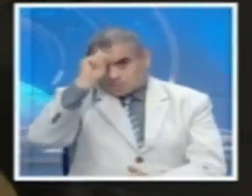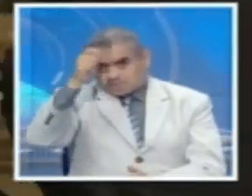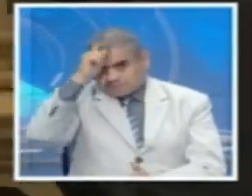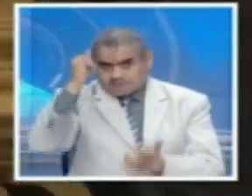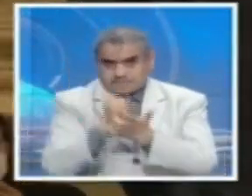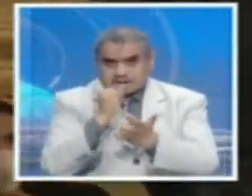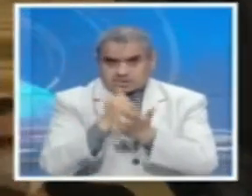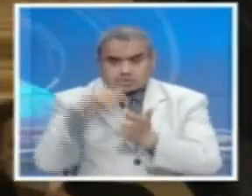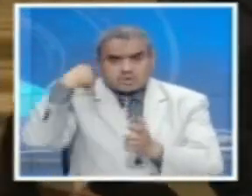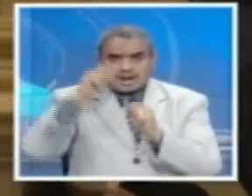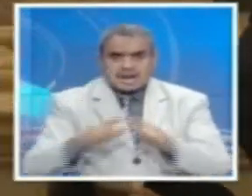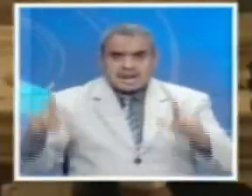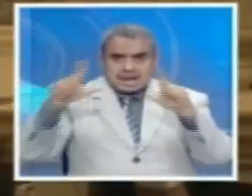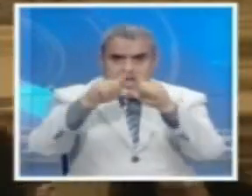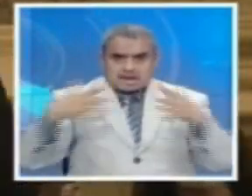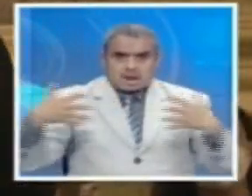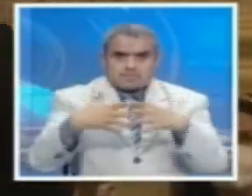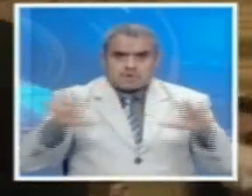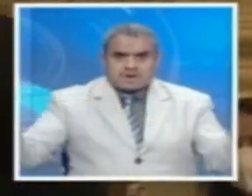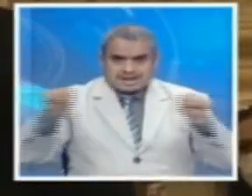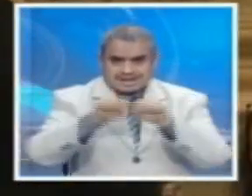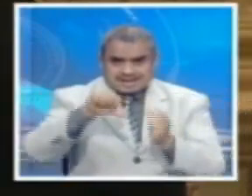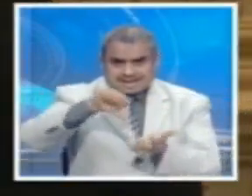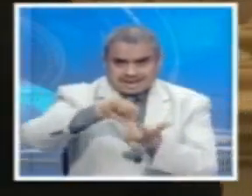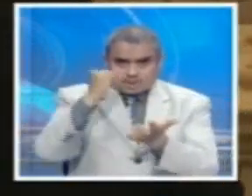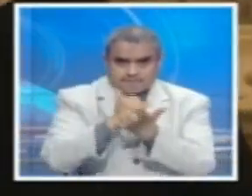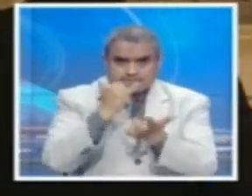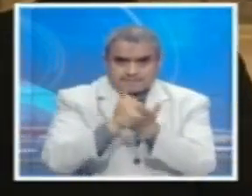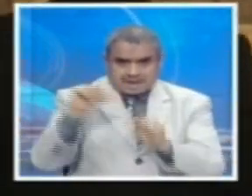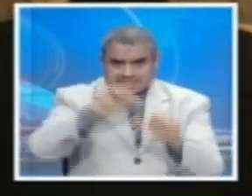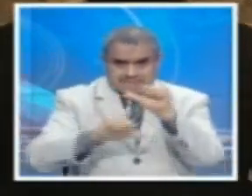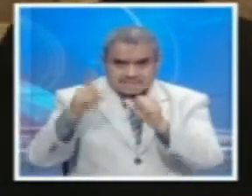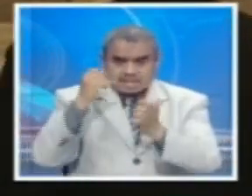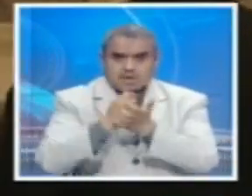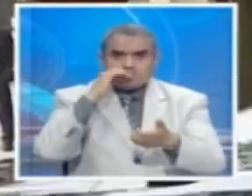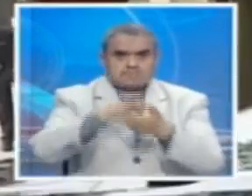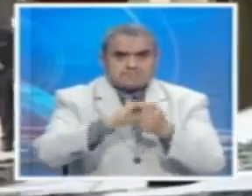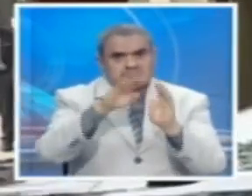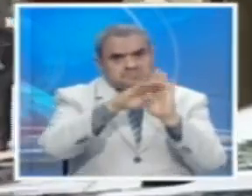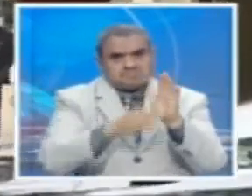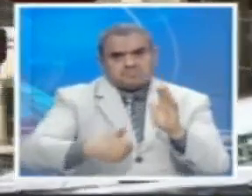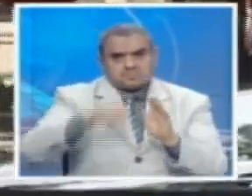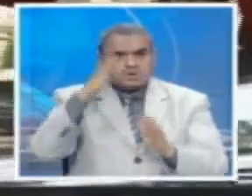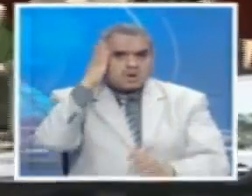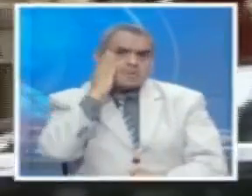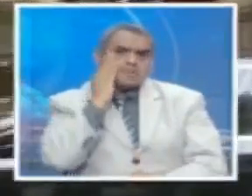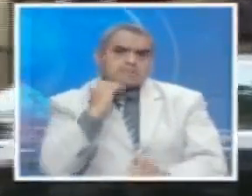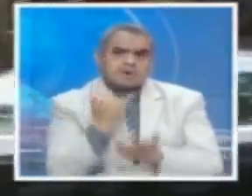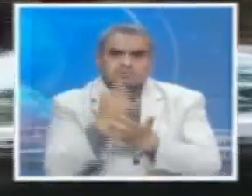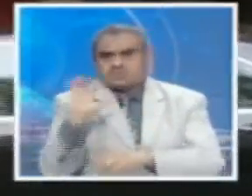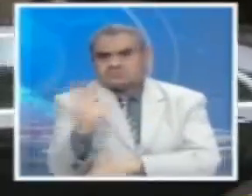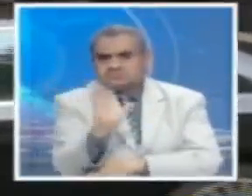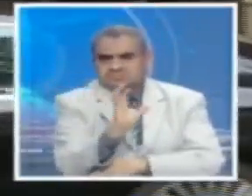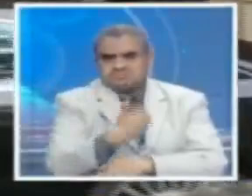مورا رئيس اللجنة المشتركة للاتفاق النووي إن هناك اتفاقا بدأت ترتسم ملامحه يتعين فيه